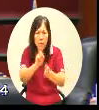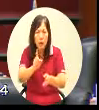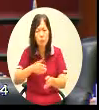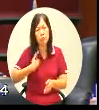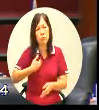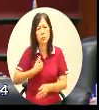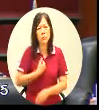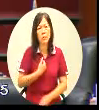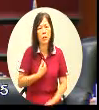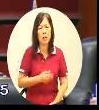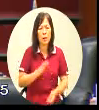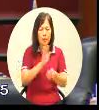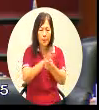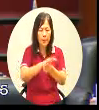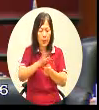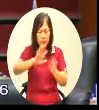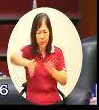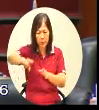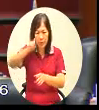开一个道啦，